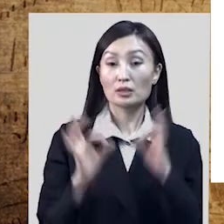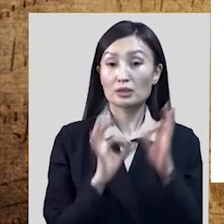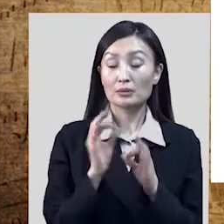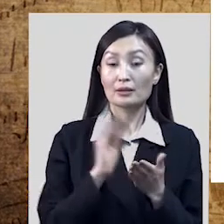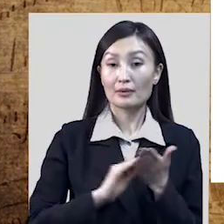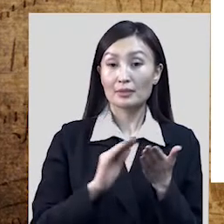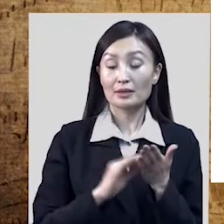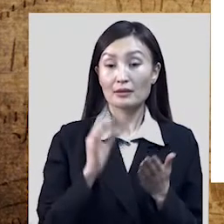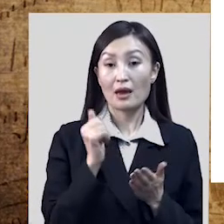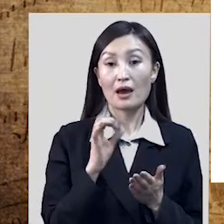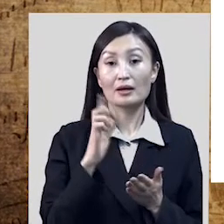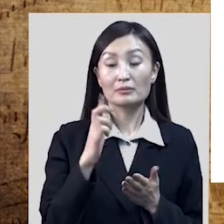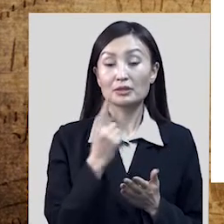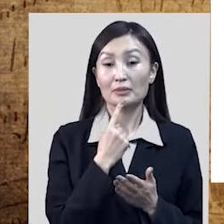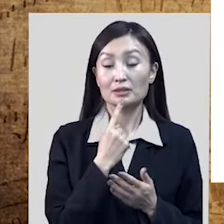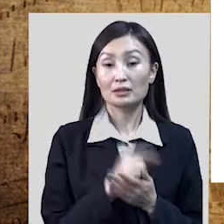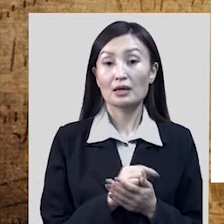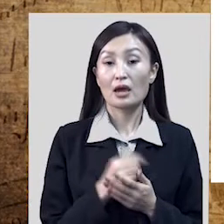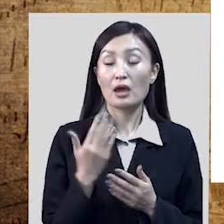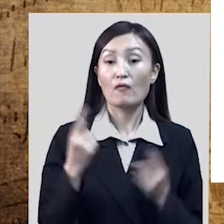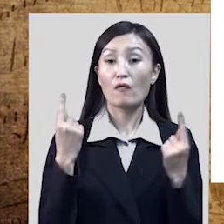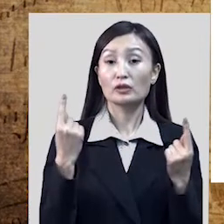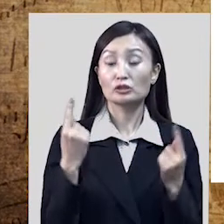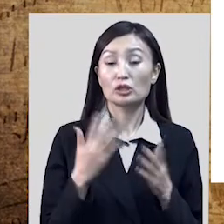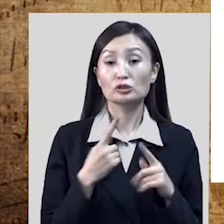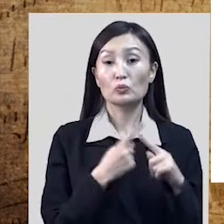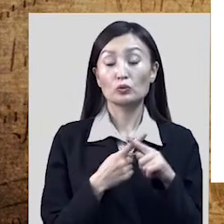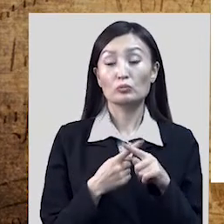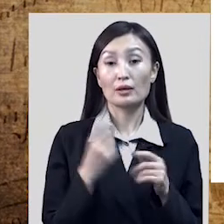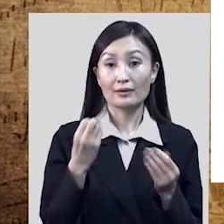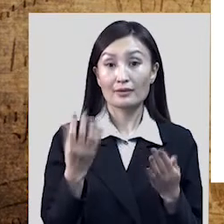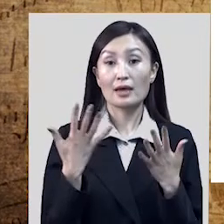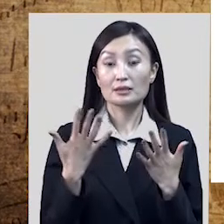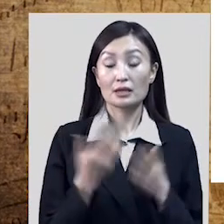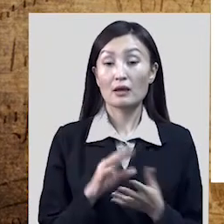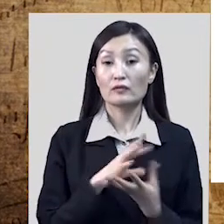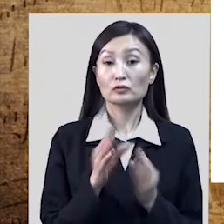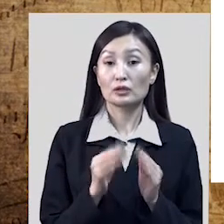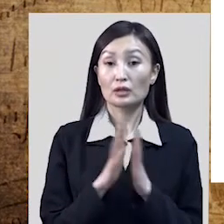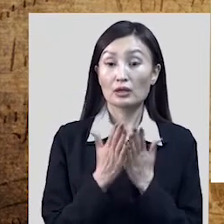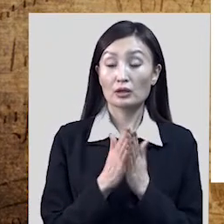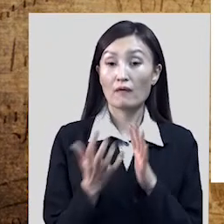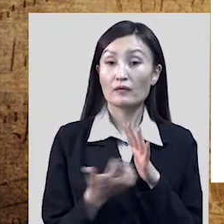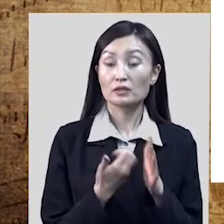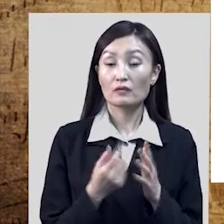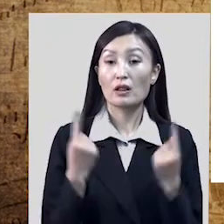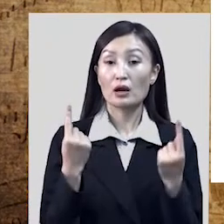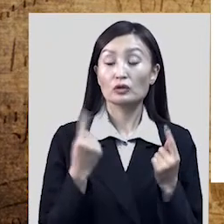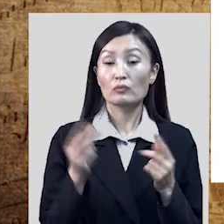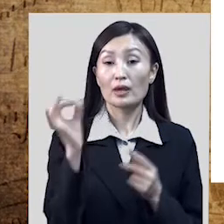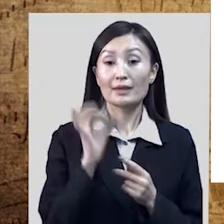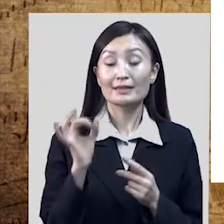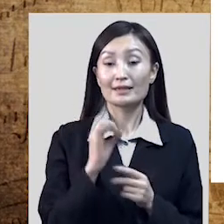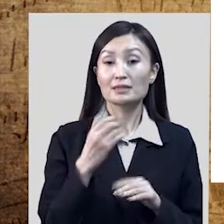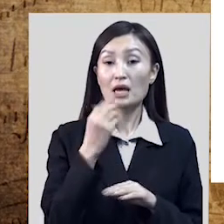написанных на арабском языке и и величайшим преимуществом была ясность и в результате книга вызвала огромный интерес на